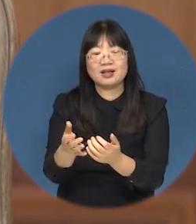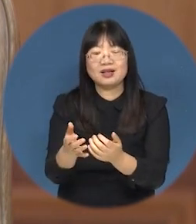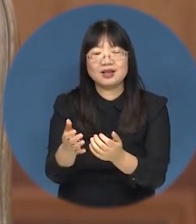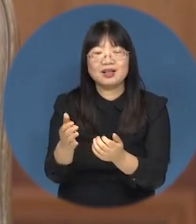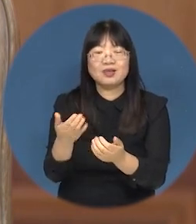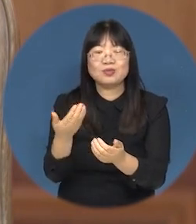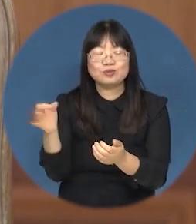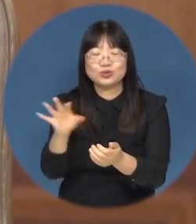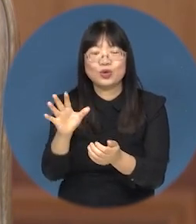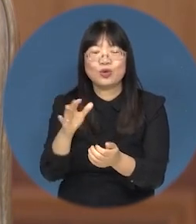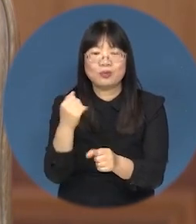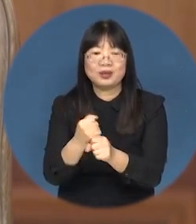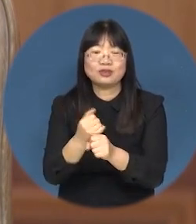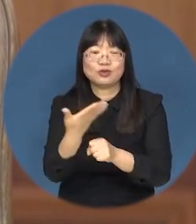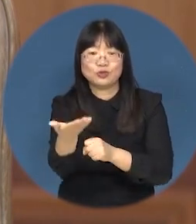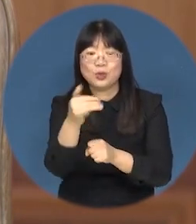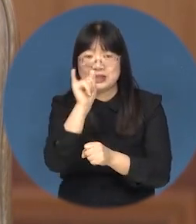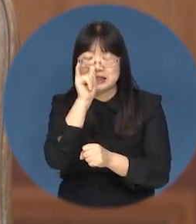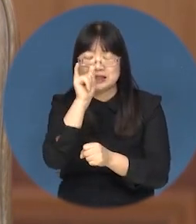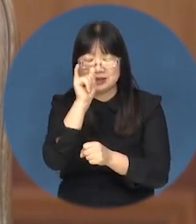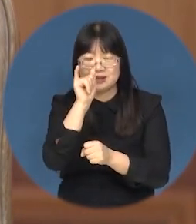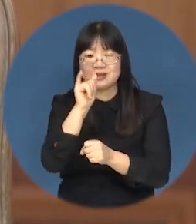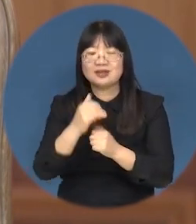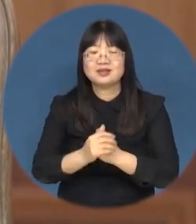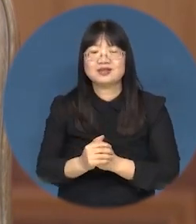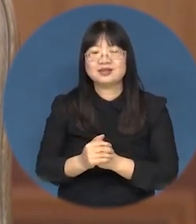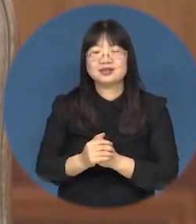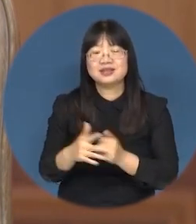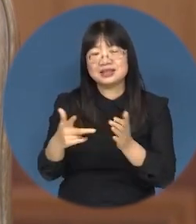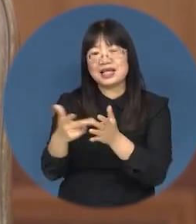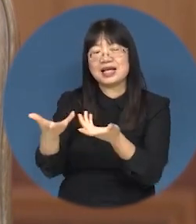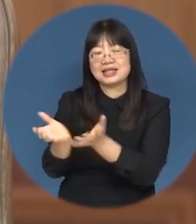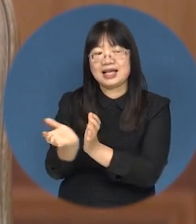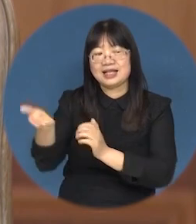해드리고 이런 어떤 목적 사업을 하고 있습니다. 하고 있는데,